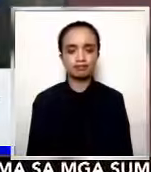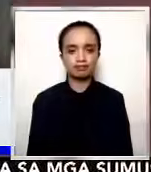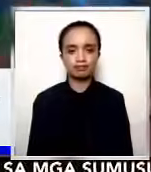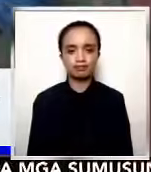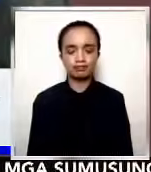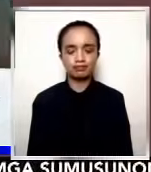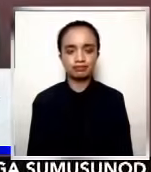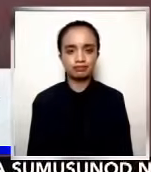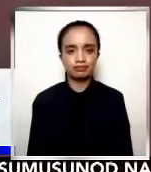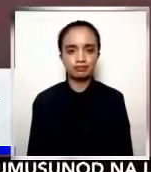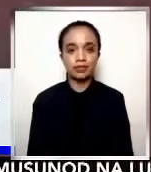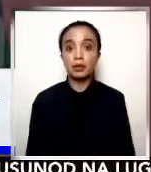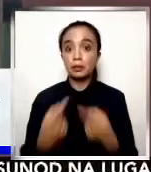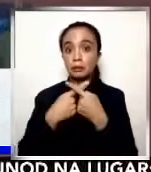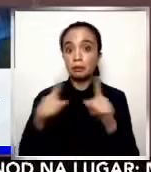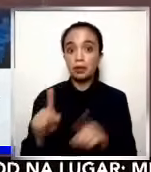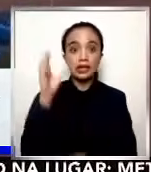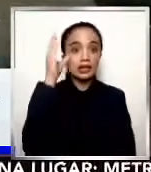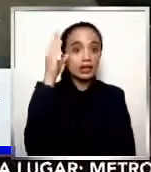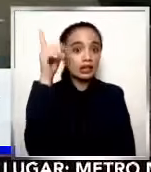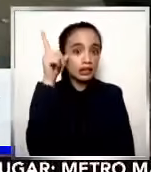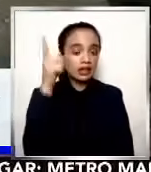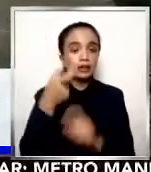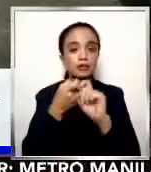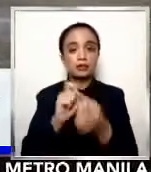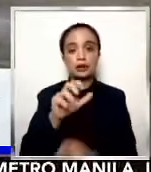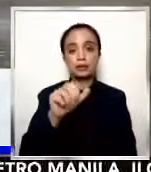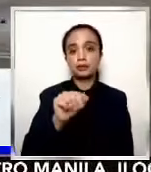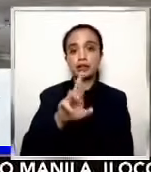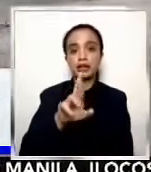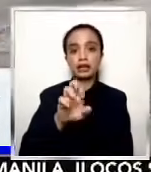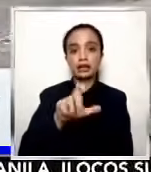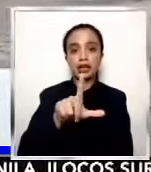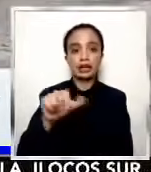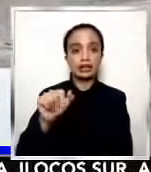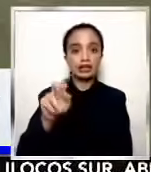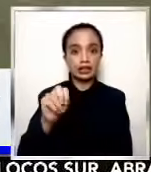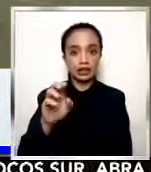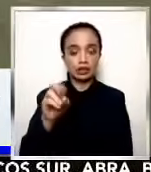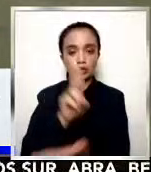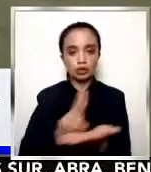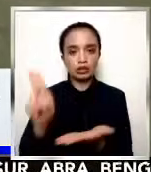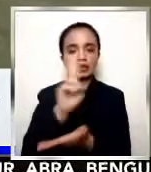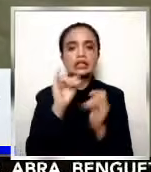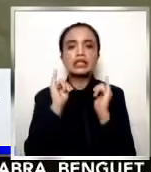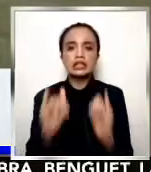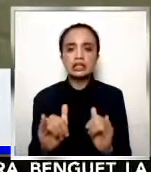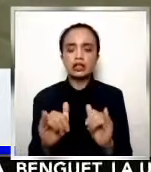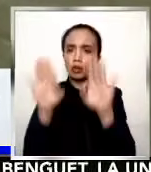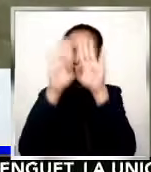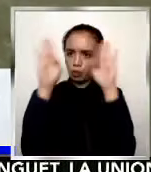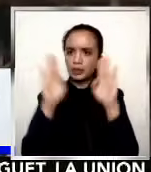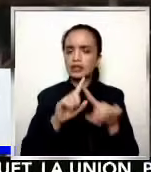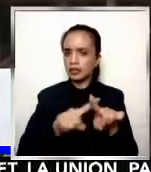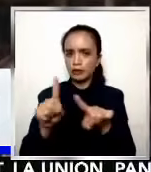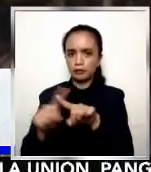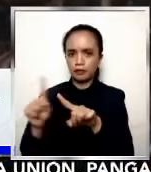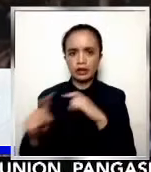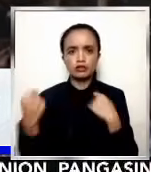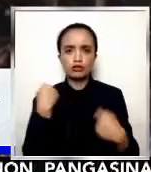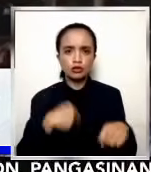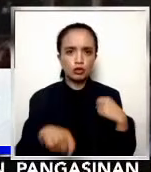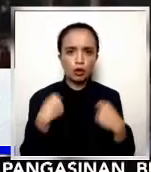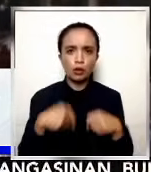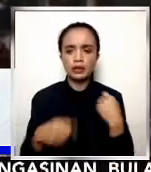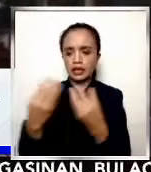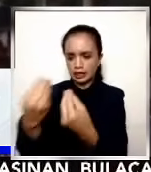Pero si Carl Lewis Rendon ng Arellano University, nanatiling bukas para sa ibang sport na magbibigay ng oportunidad sa kanya.